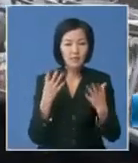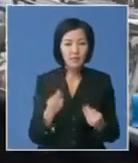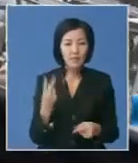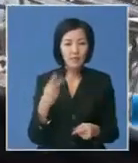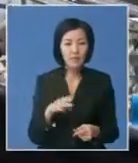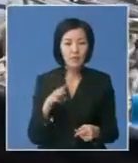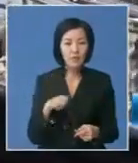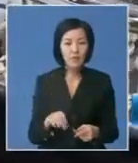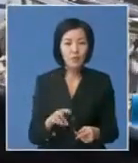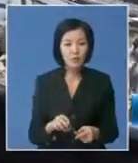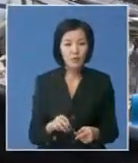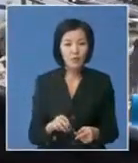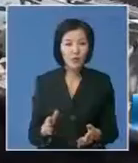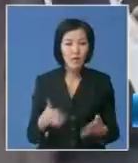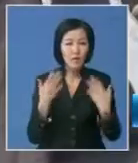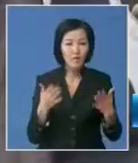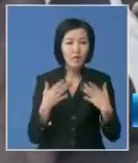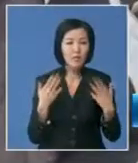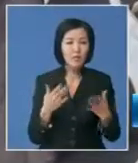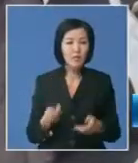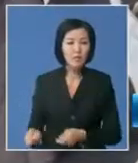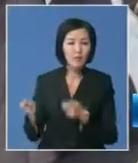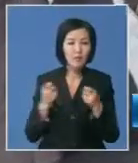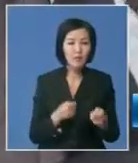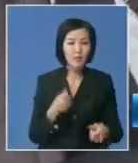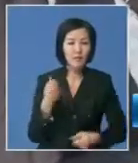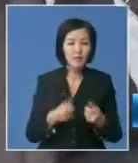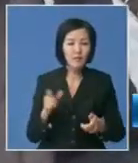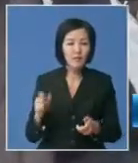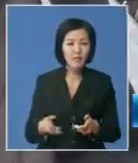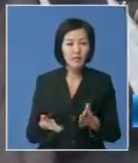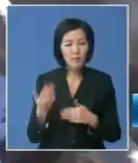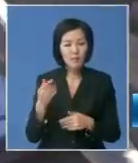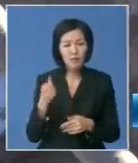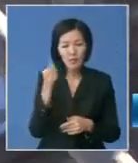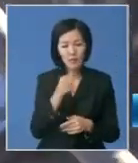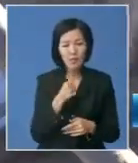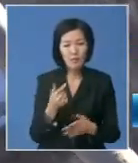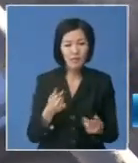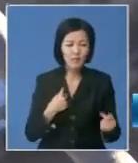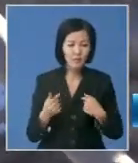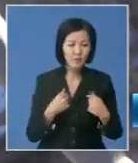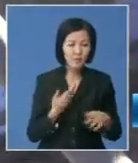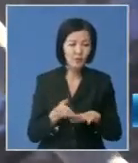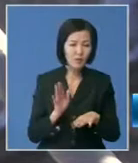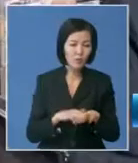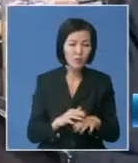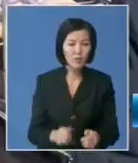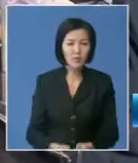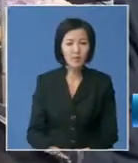одними из первых ощутили облегчения транспортировки водители в прошлых годах именно они испытывали трудности перевозки